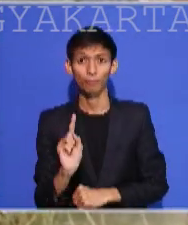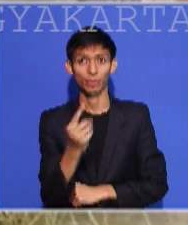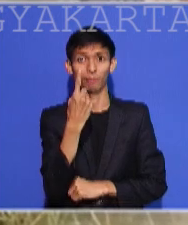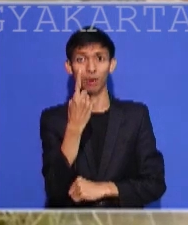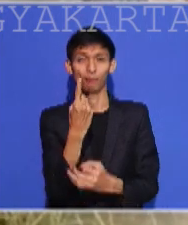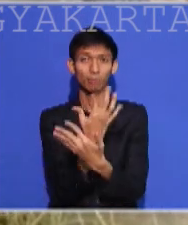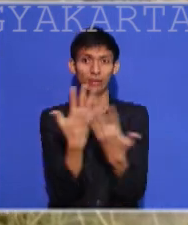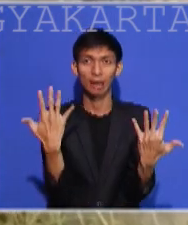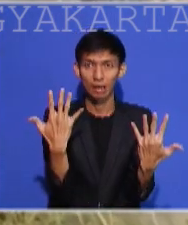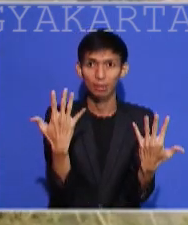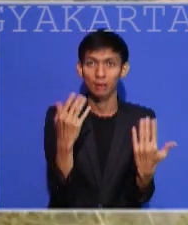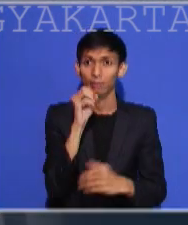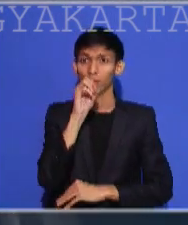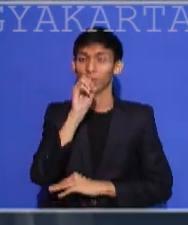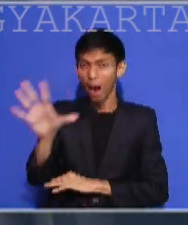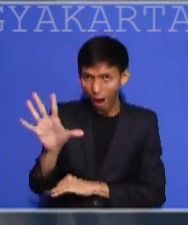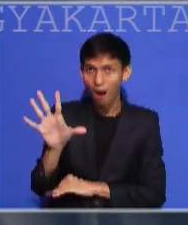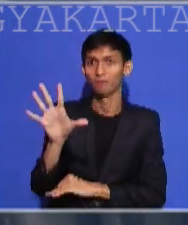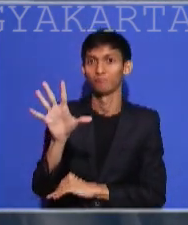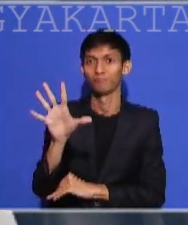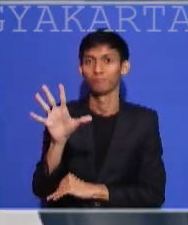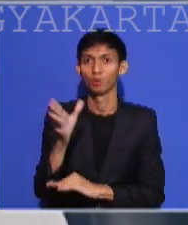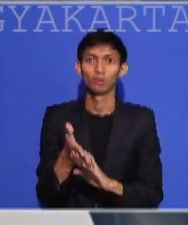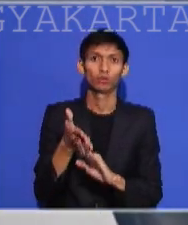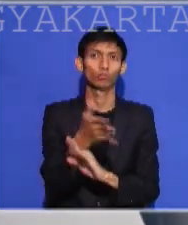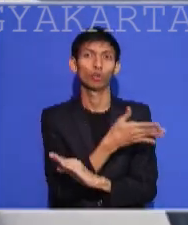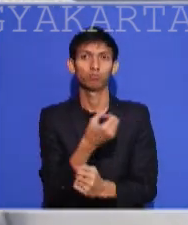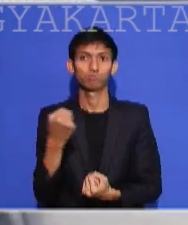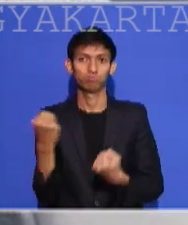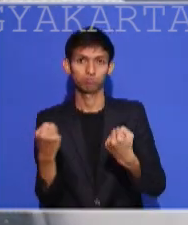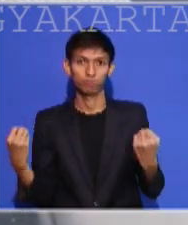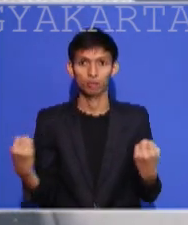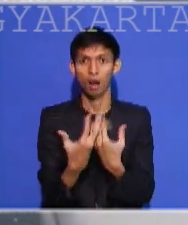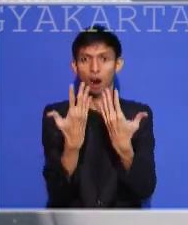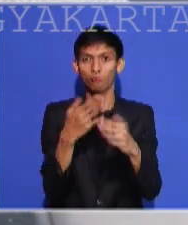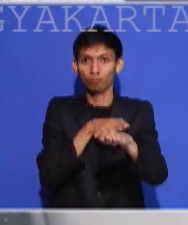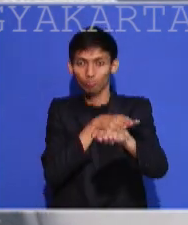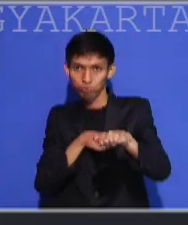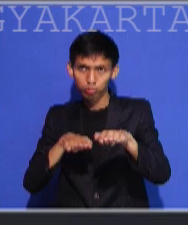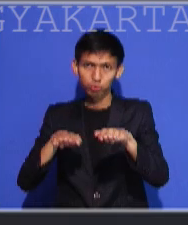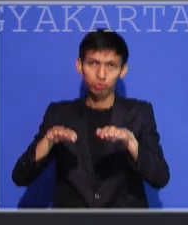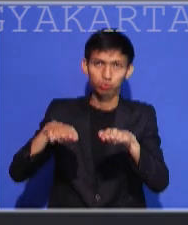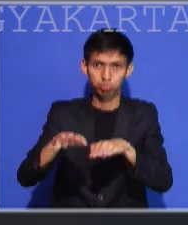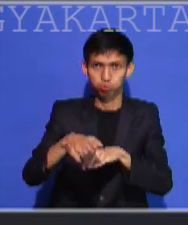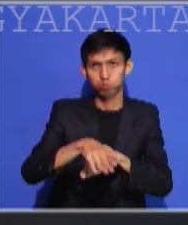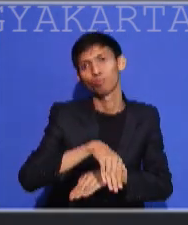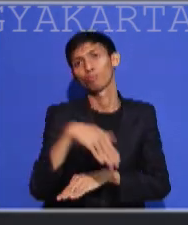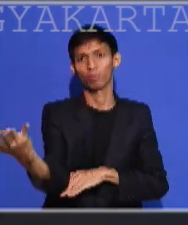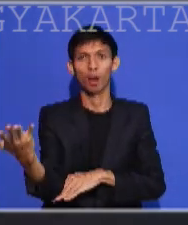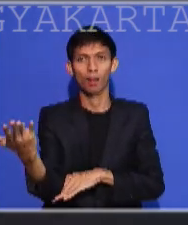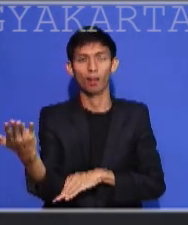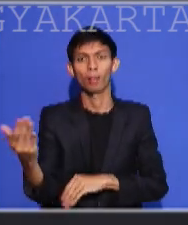subardi mengatakan sebelumnya kecelakaan minibus tersebut sempat menyalip kendaraan lain hingga akhirnya oleng dan menabrak